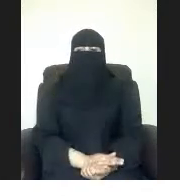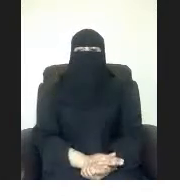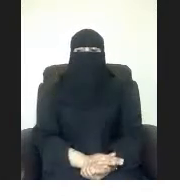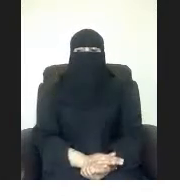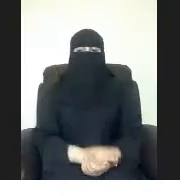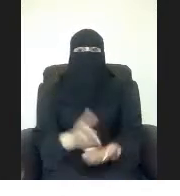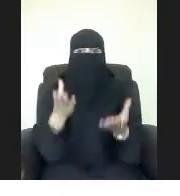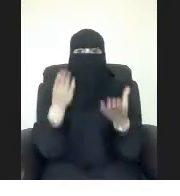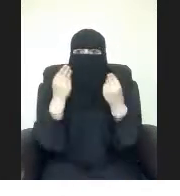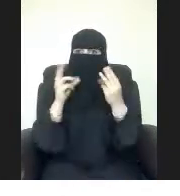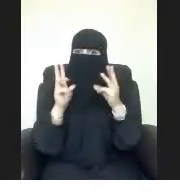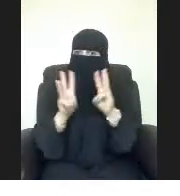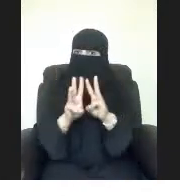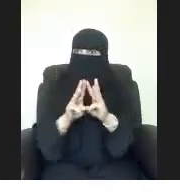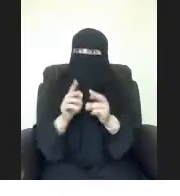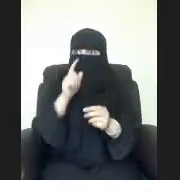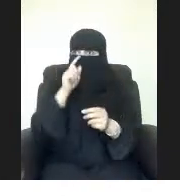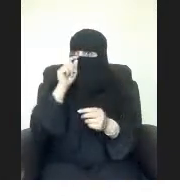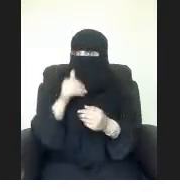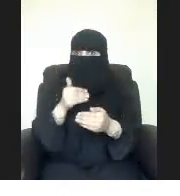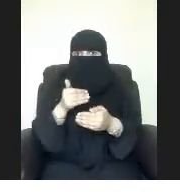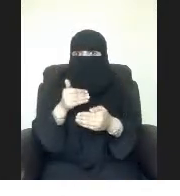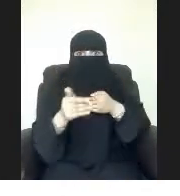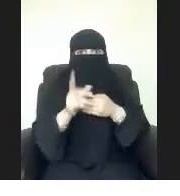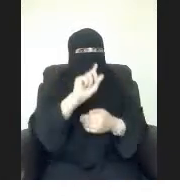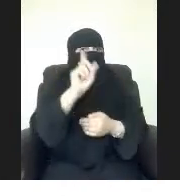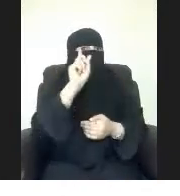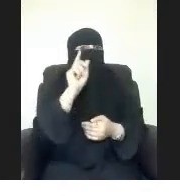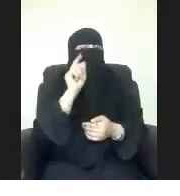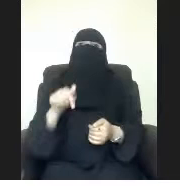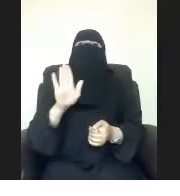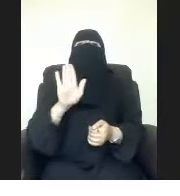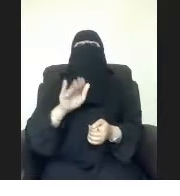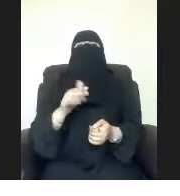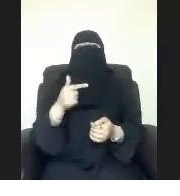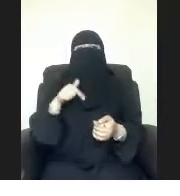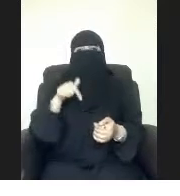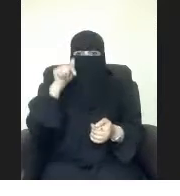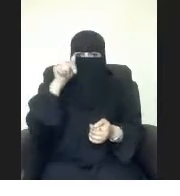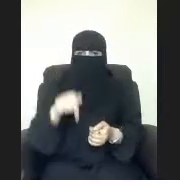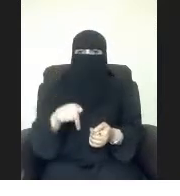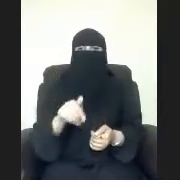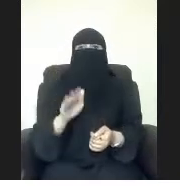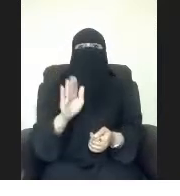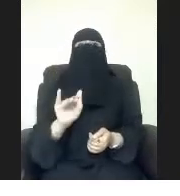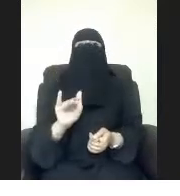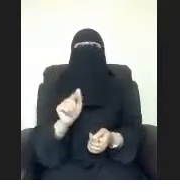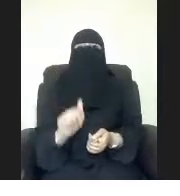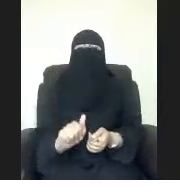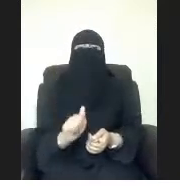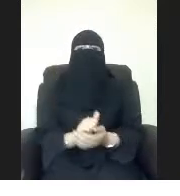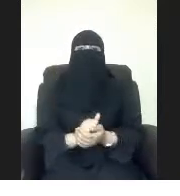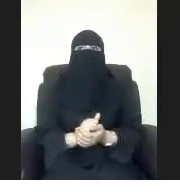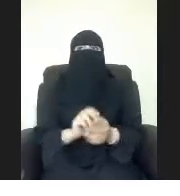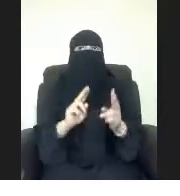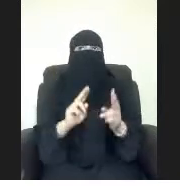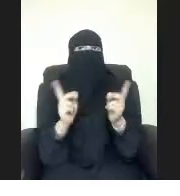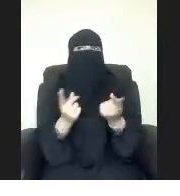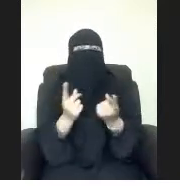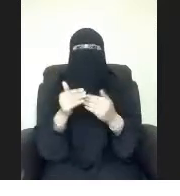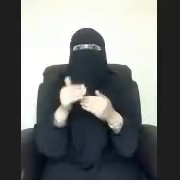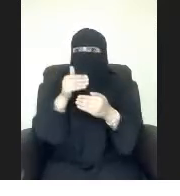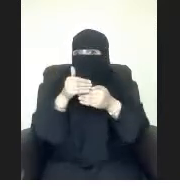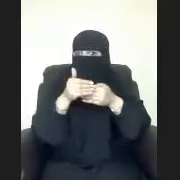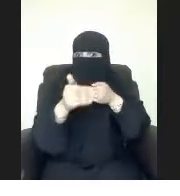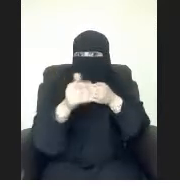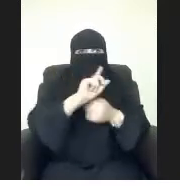بعد. للبعض الحقيقة عندما نقول تعلم إلكتروني أو تعليم إلكتروني يقول تعليم عن بعد، حتى في الأدبيات الأجنبية، وهذا خلط